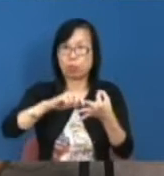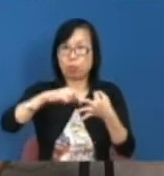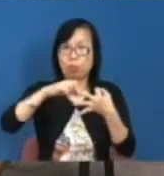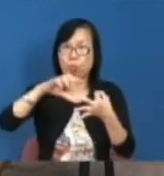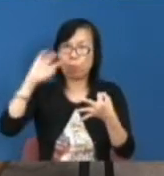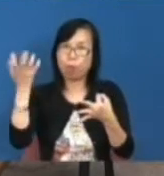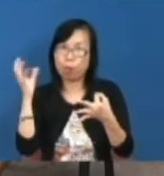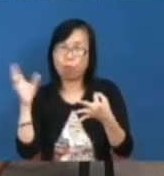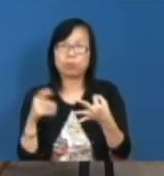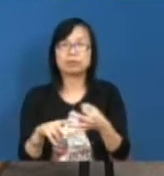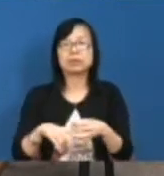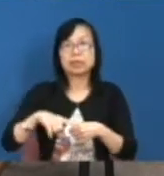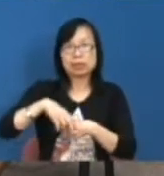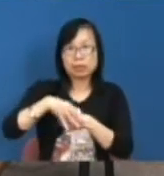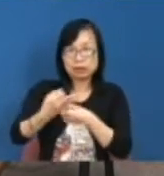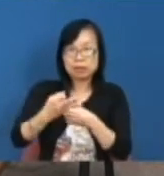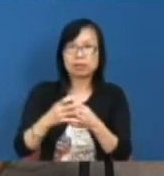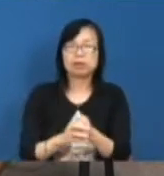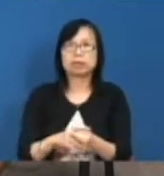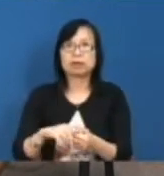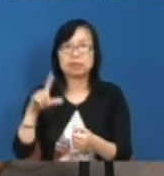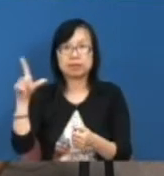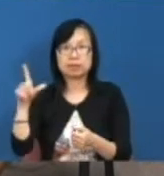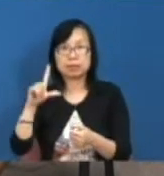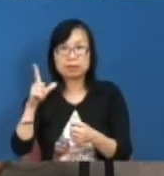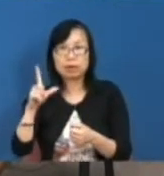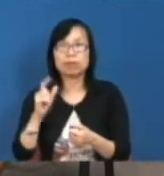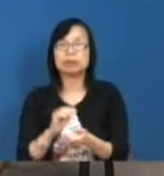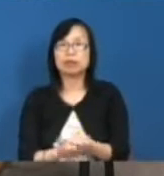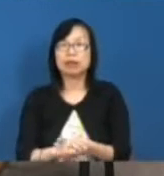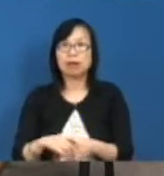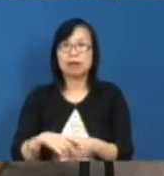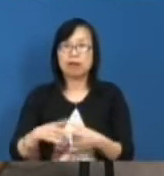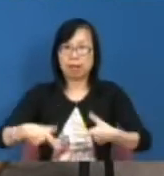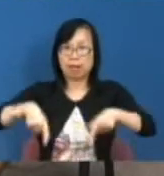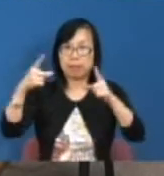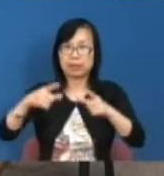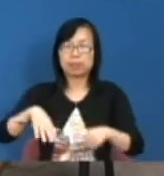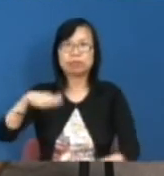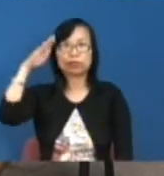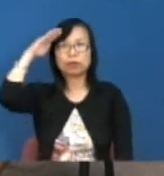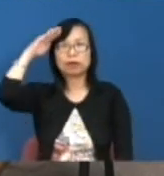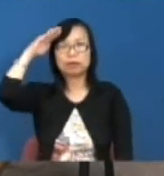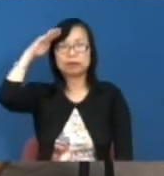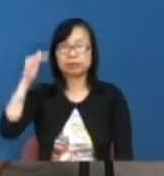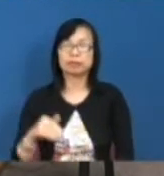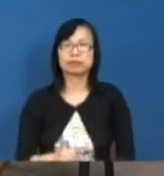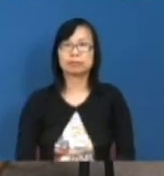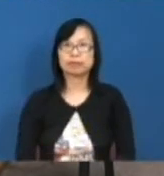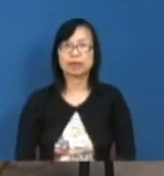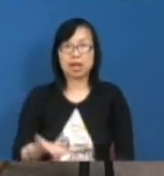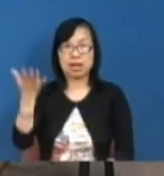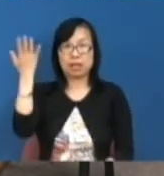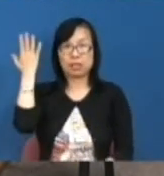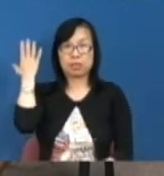阿盧敬華先生，咁就後屘咧就林妙欣咧就第二朝就話咧啊收到唔好意思，我琴晚